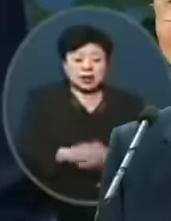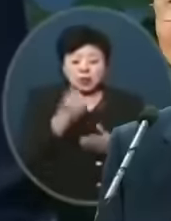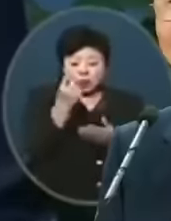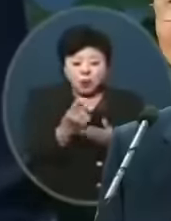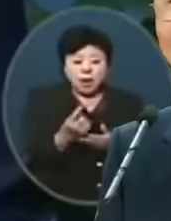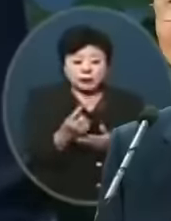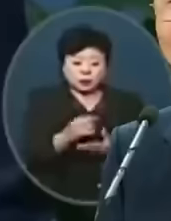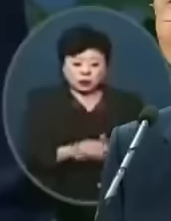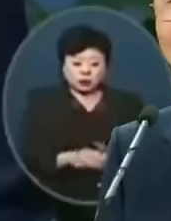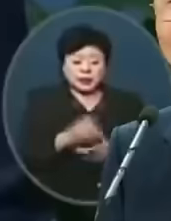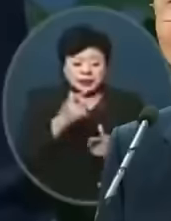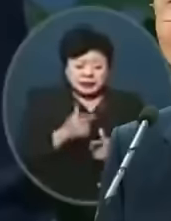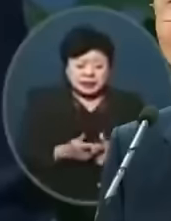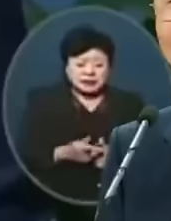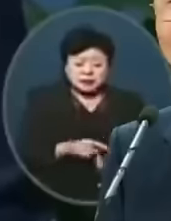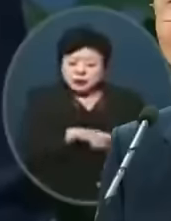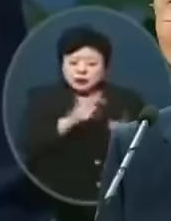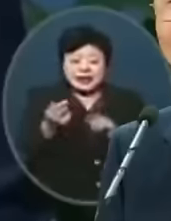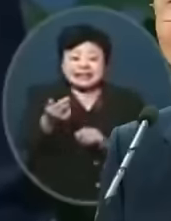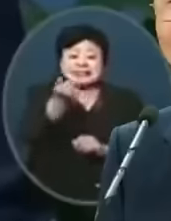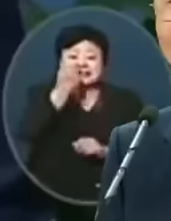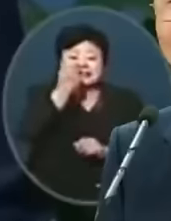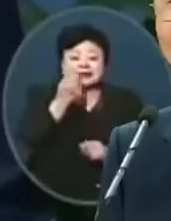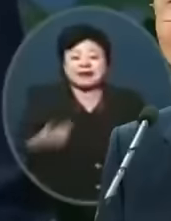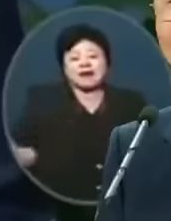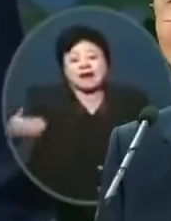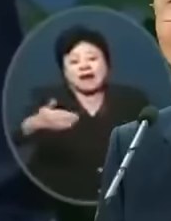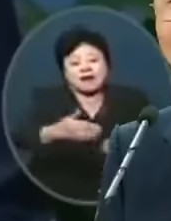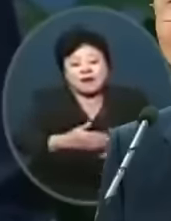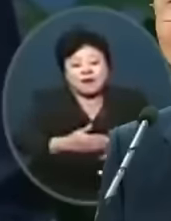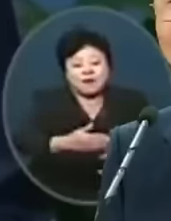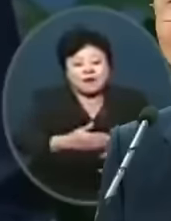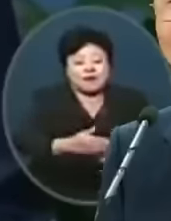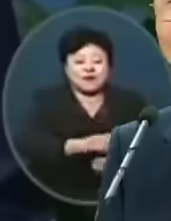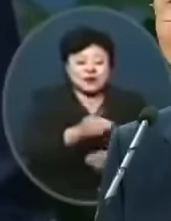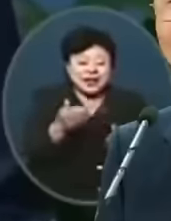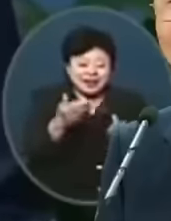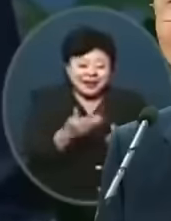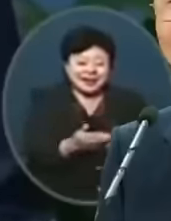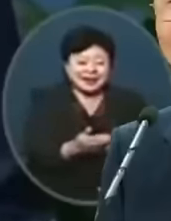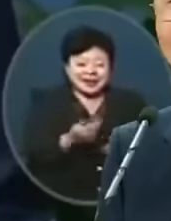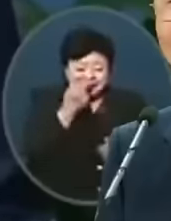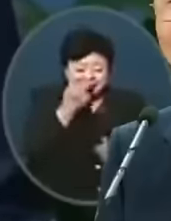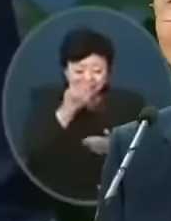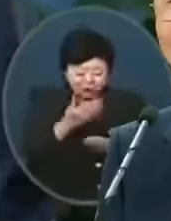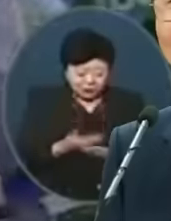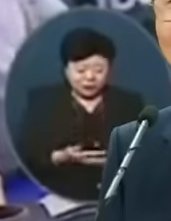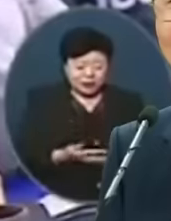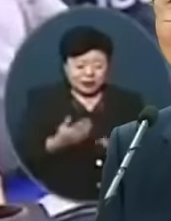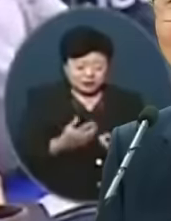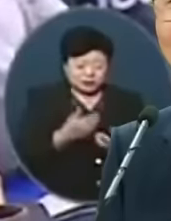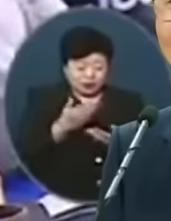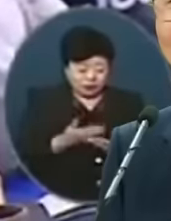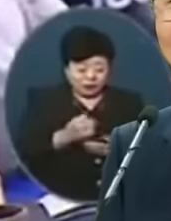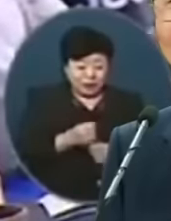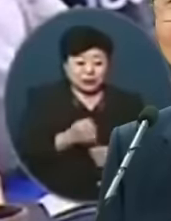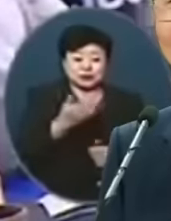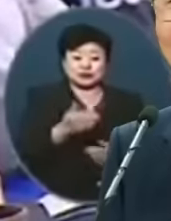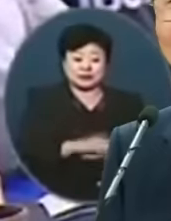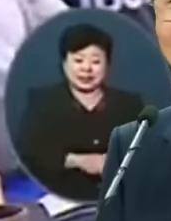다가와도 예수님의 부활의 생명이 우리를 끌어안고 우리에게 생명을 얻게 풍성히 얻게 만들어 주신